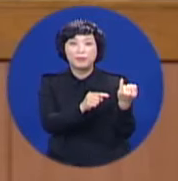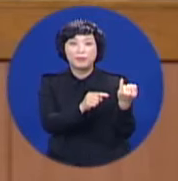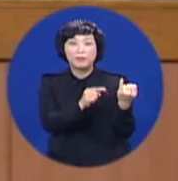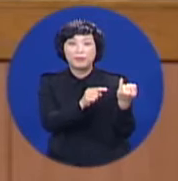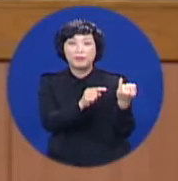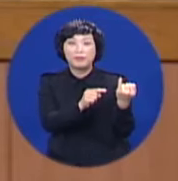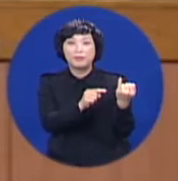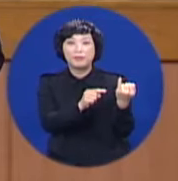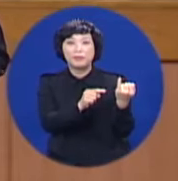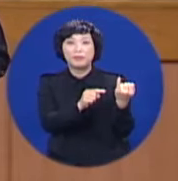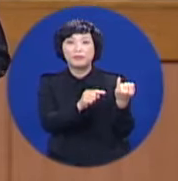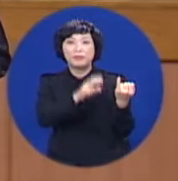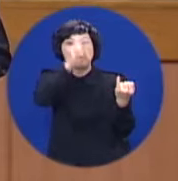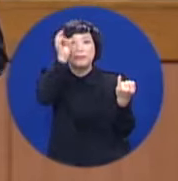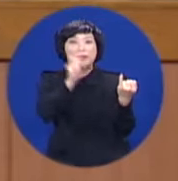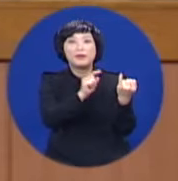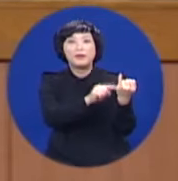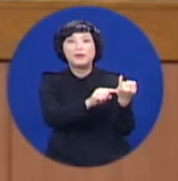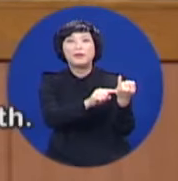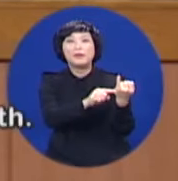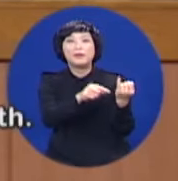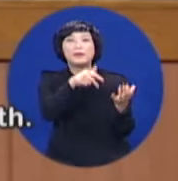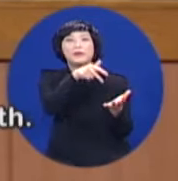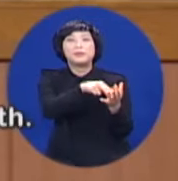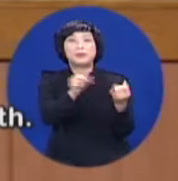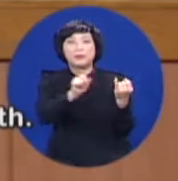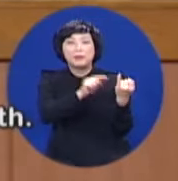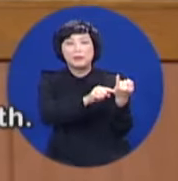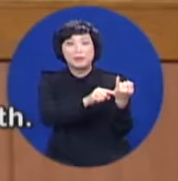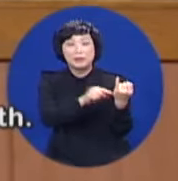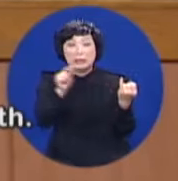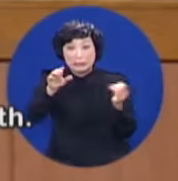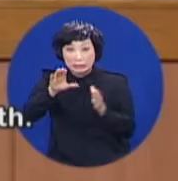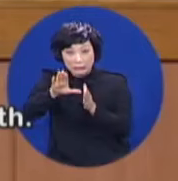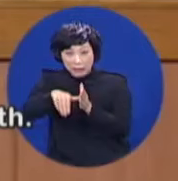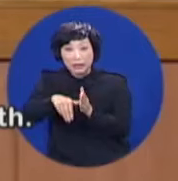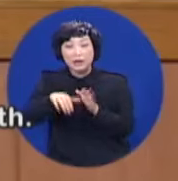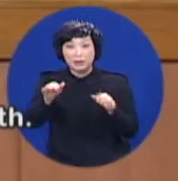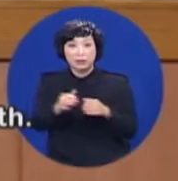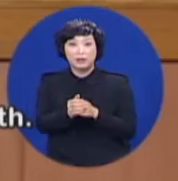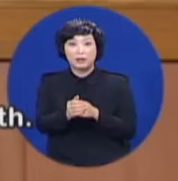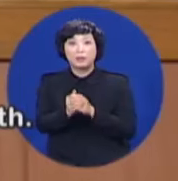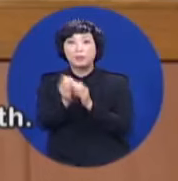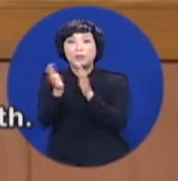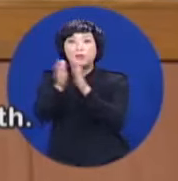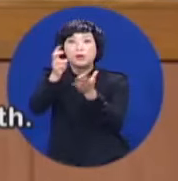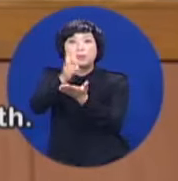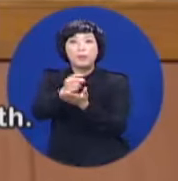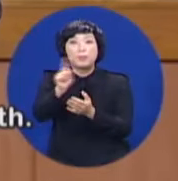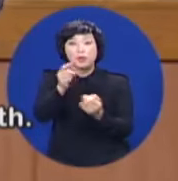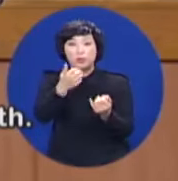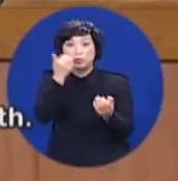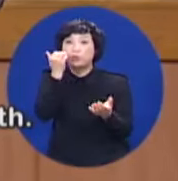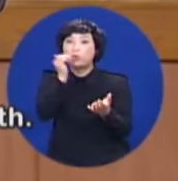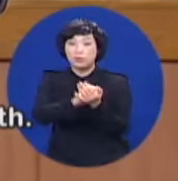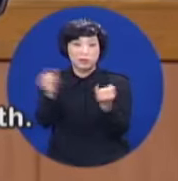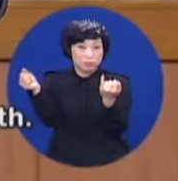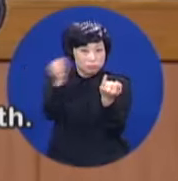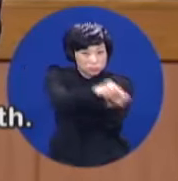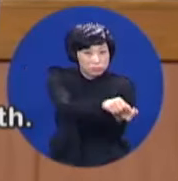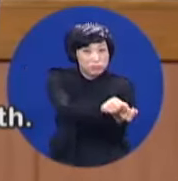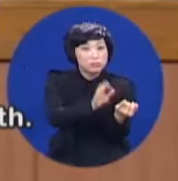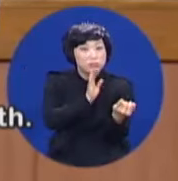자기와 정혼한 마리아가 그때 율법상 돌에 맞아 죽어야 하고